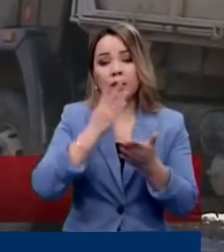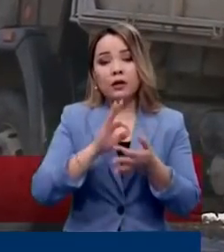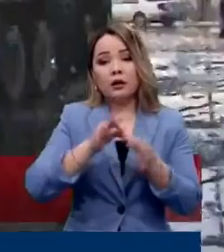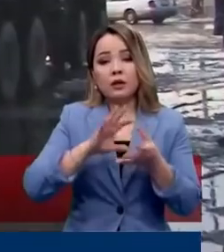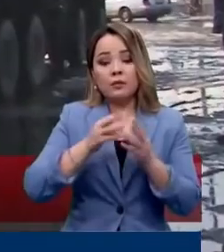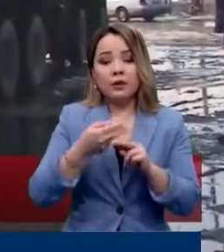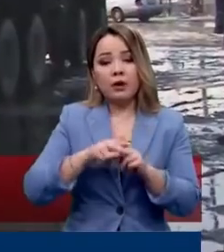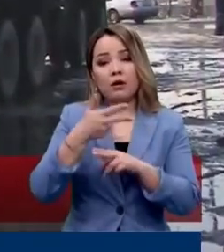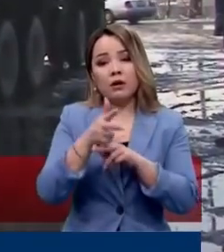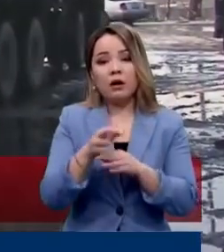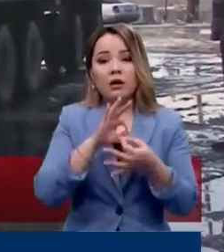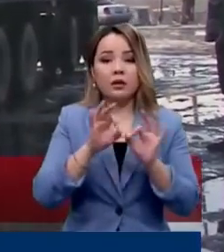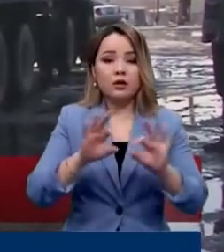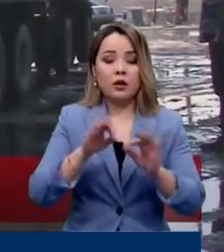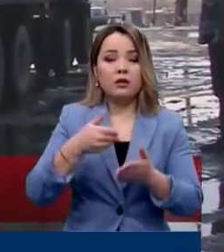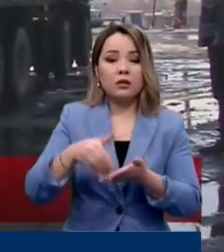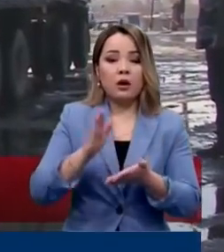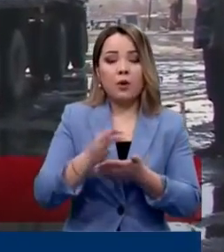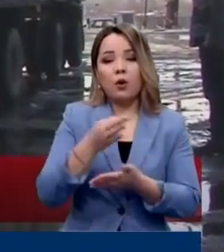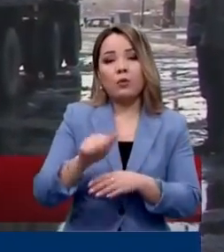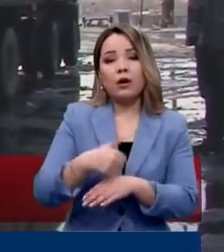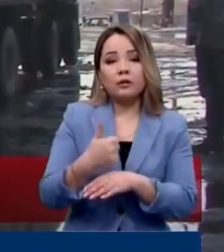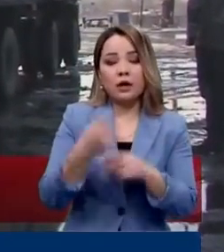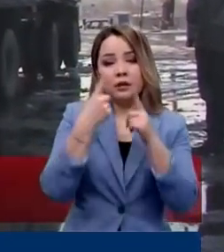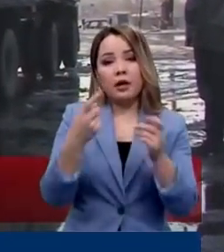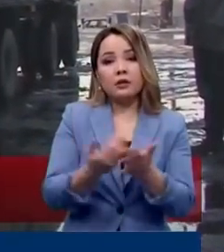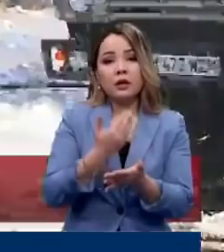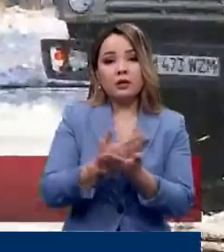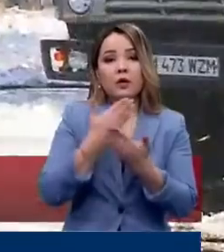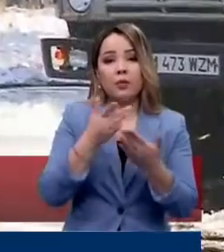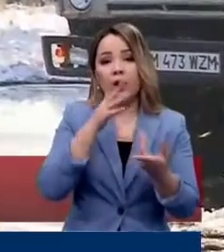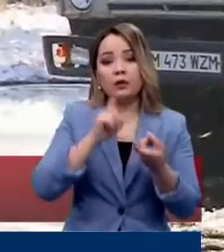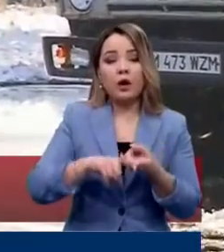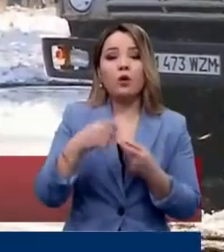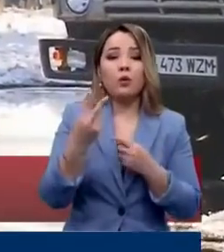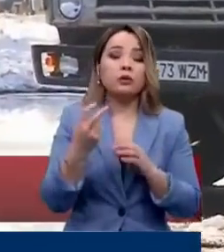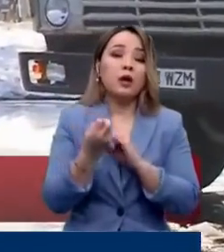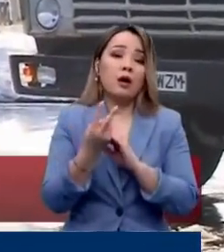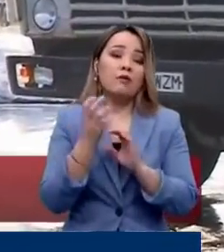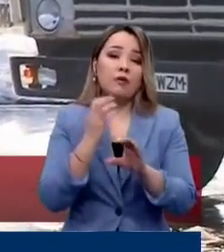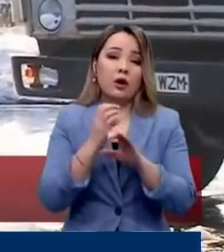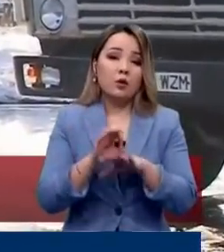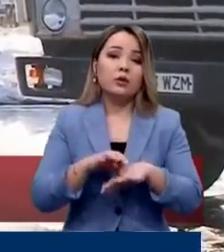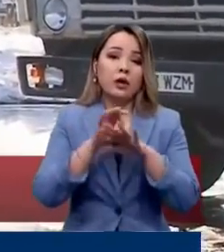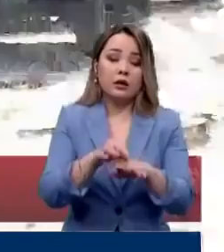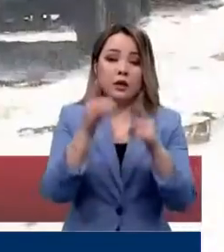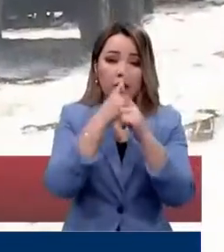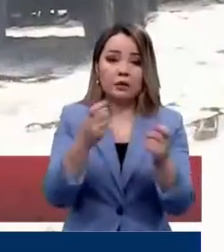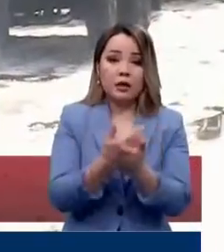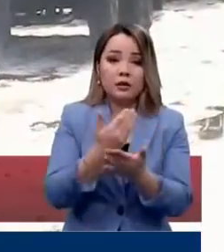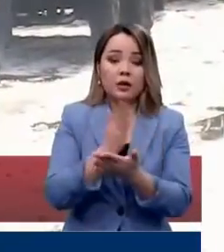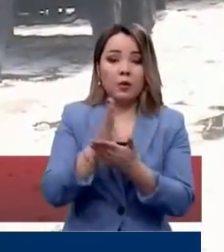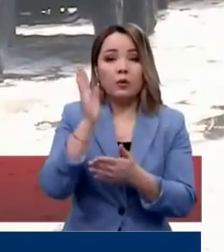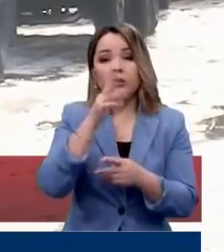мән-жайын камераға айтудан бас тартты. Ал облыс әкімдігінің баспасөз қызметі соңғы сәтте 12 вагон көмір жеткізілгенін мәлімдет.